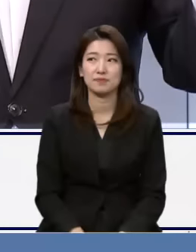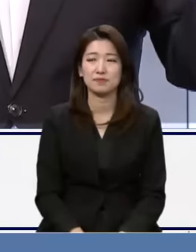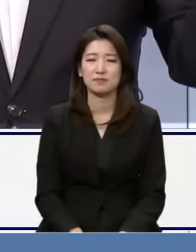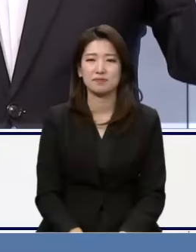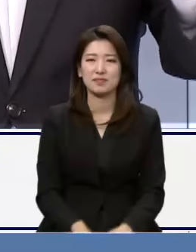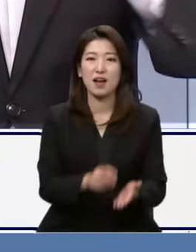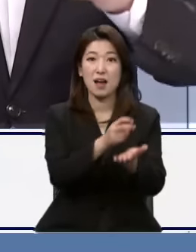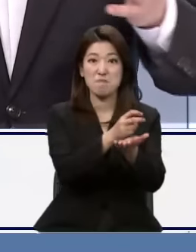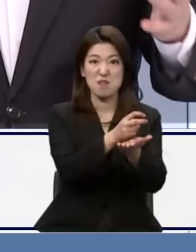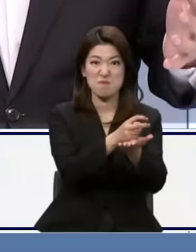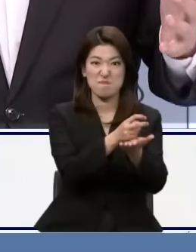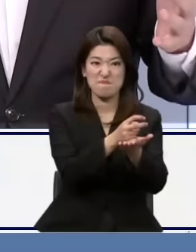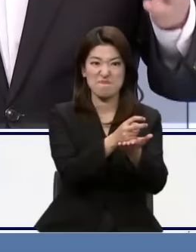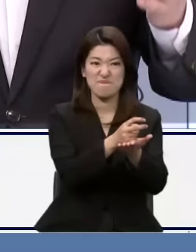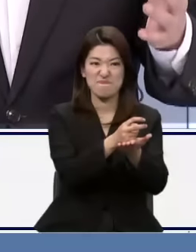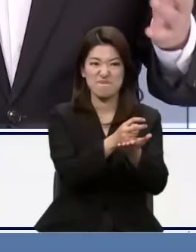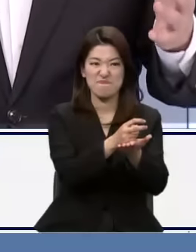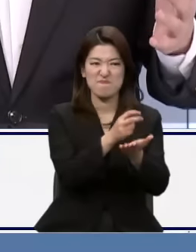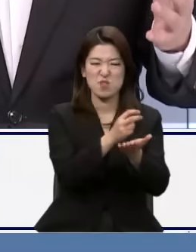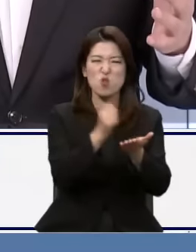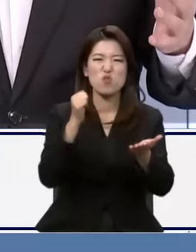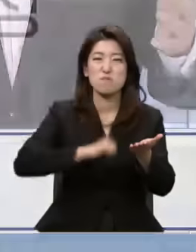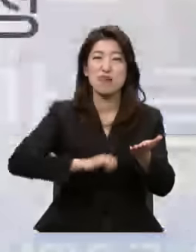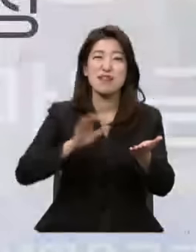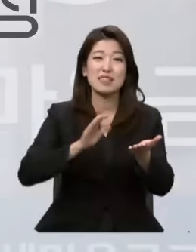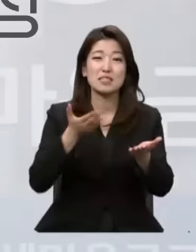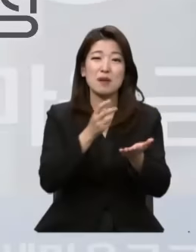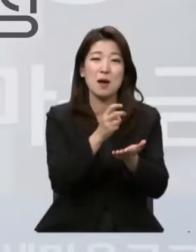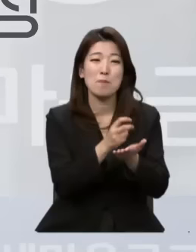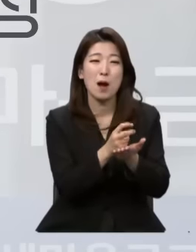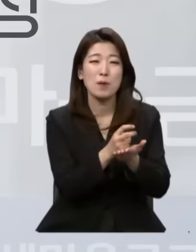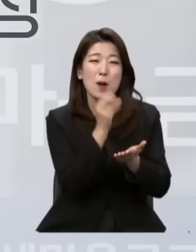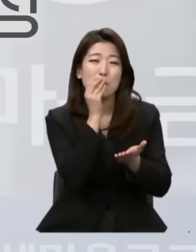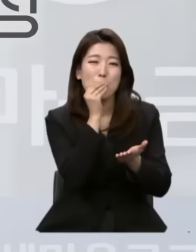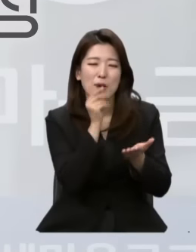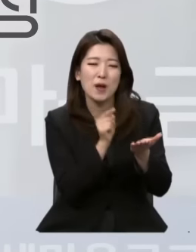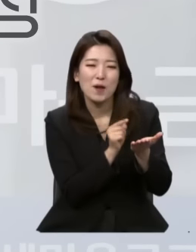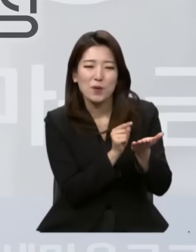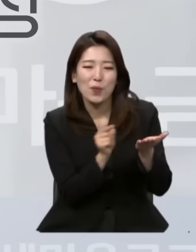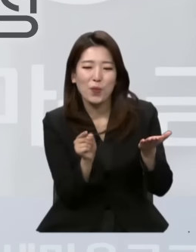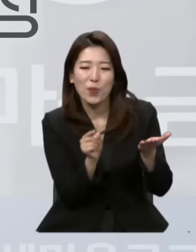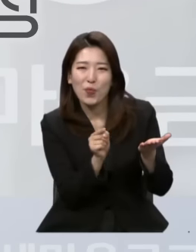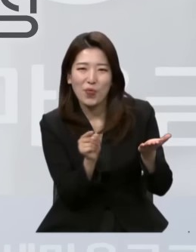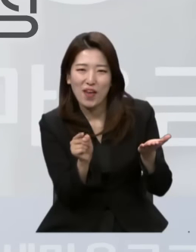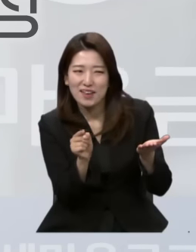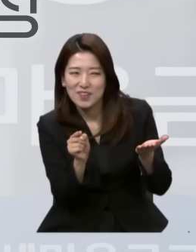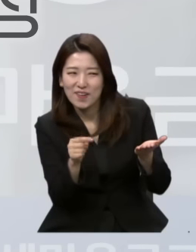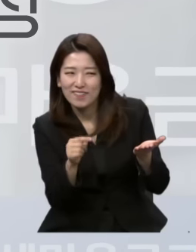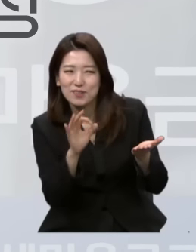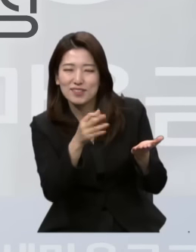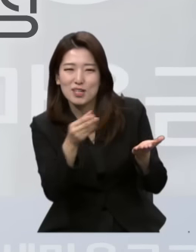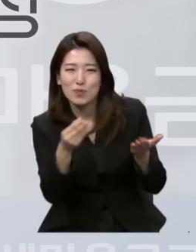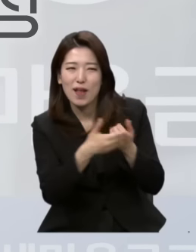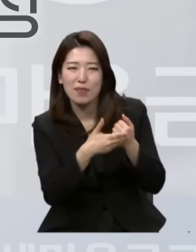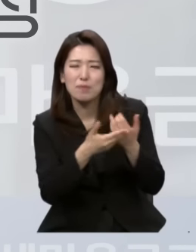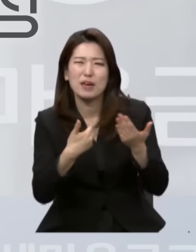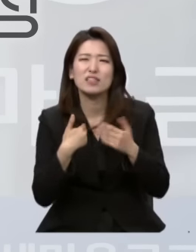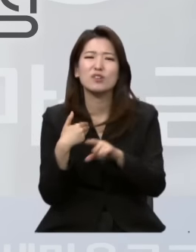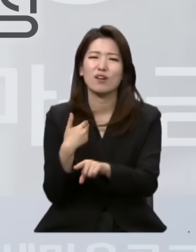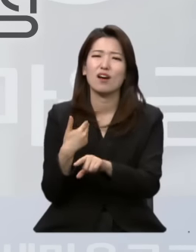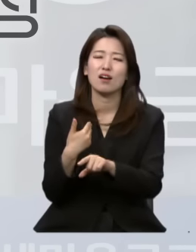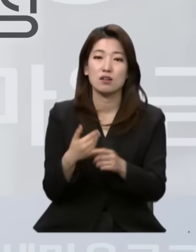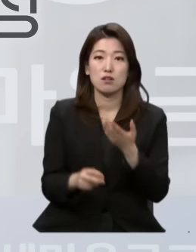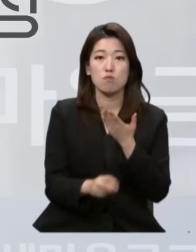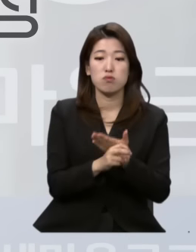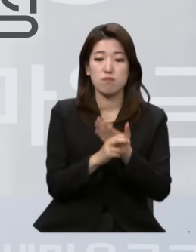방법이지만 법 위반은 아니다라는게 편법 아닙니까 근데이 위법이 있 발견됐으나 지금 대금 회소 조치에 들어간